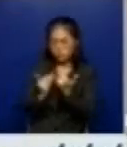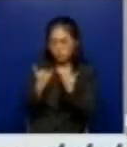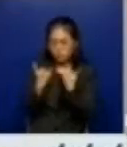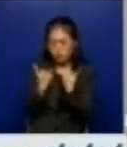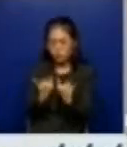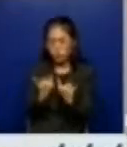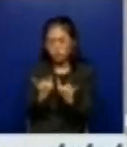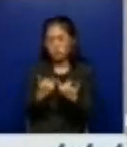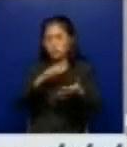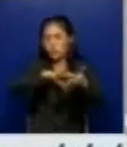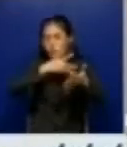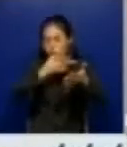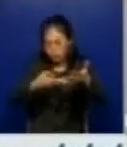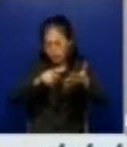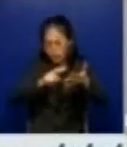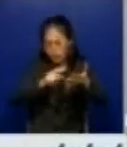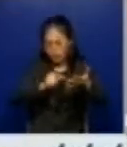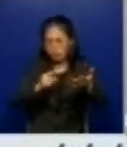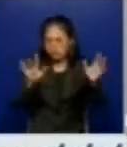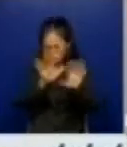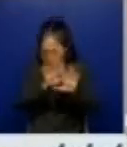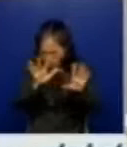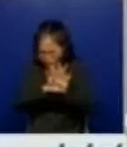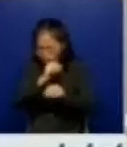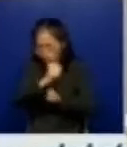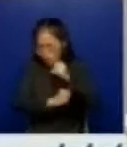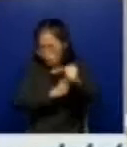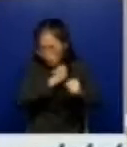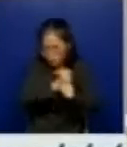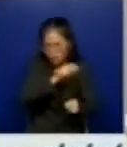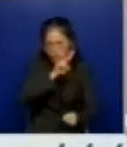ก็ประมาณปี64เหมือนปี63เหมือนสมัยก่อนนะก็คือว่า